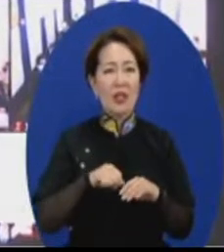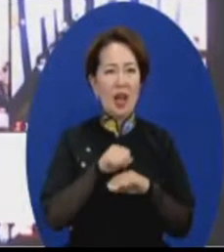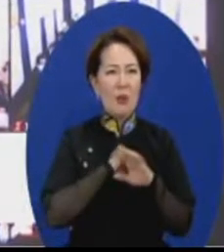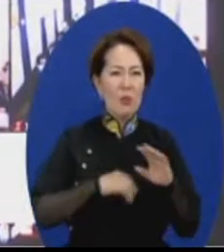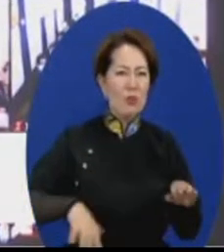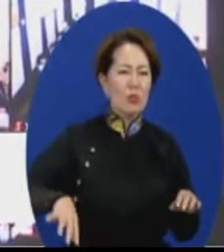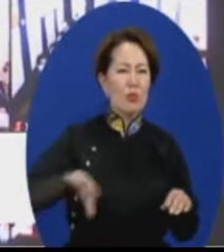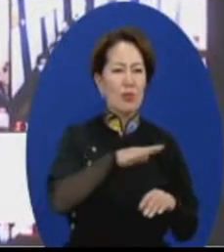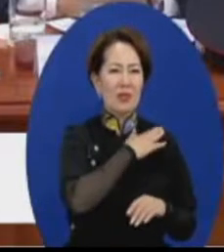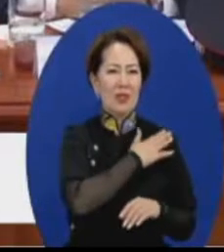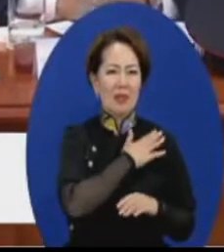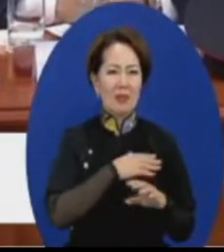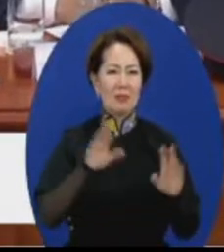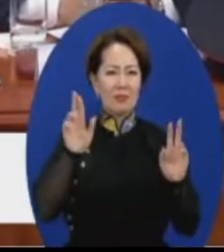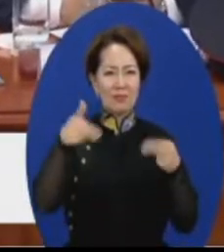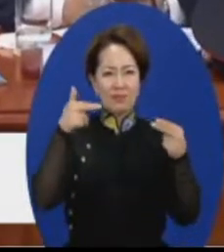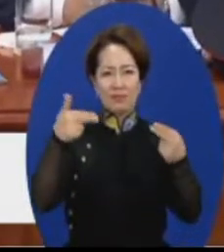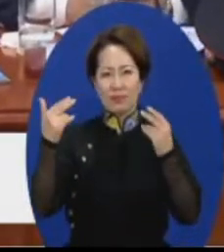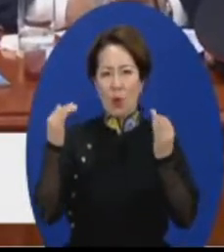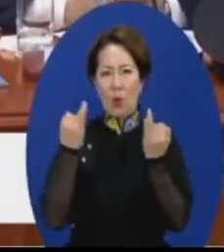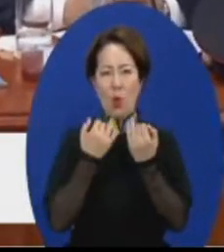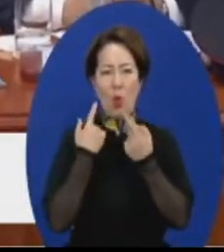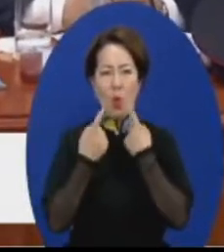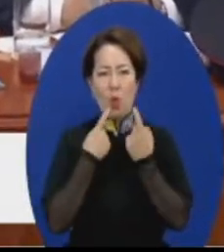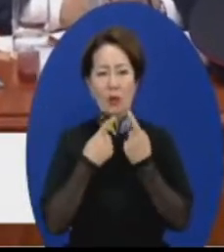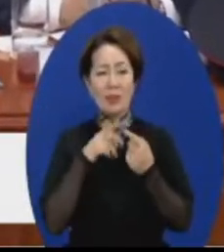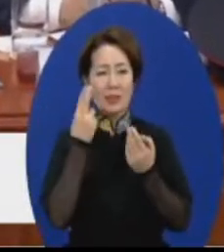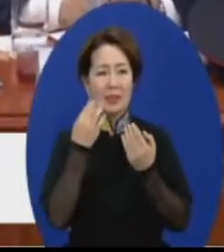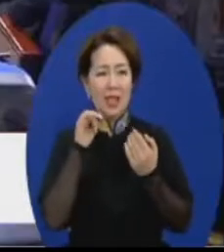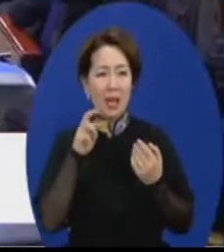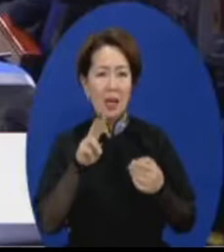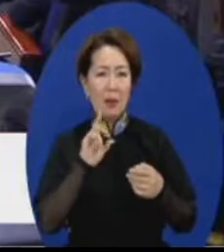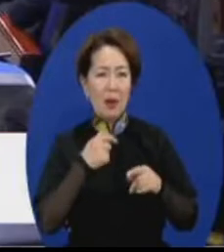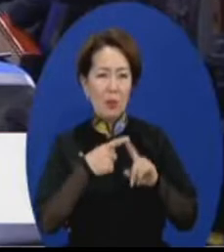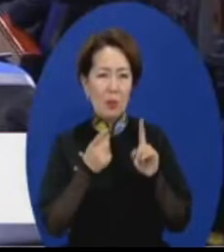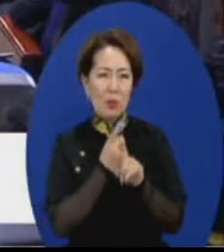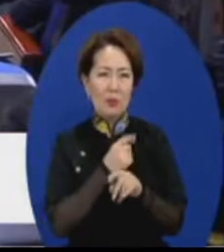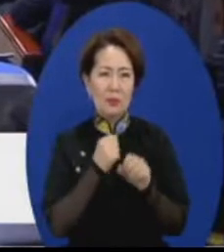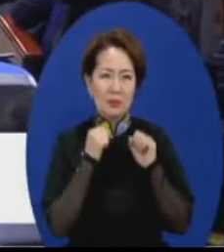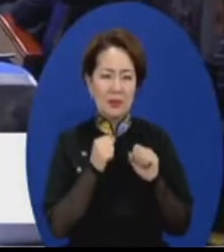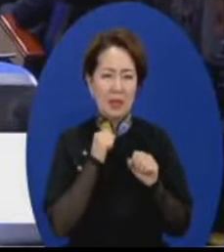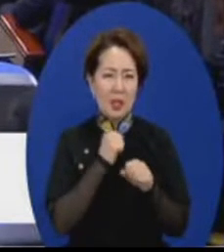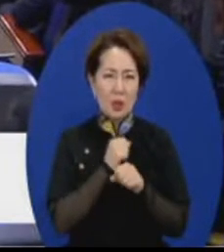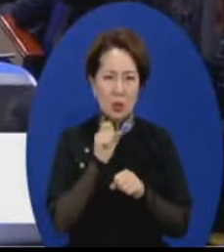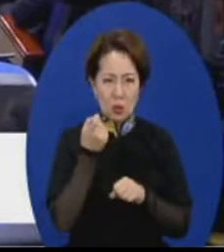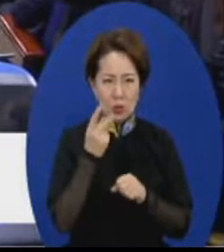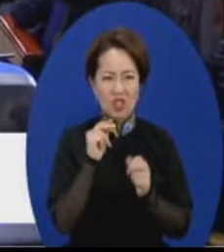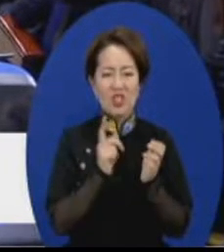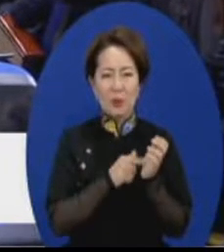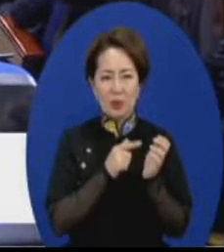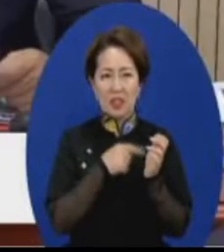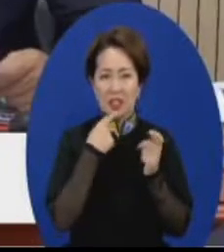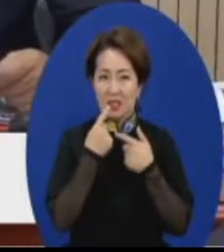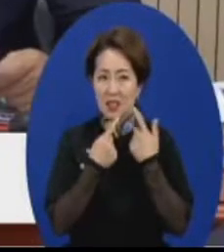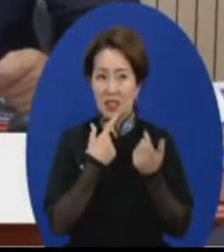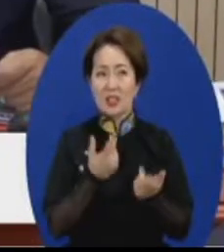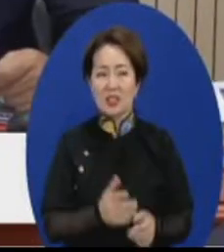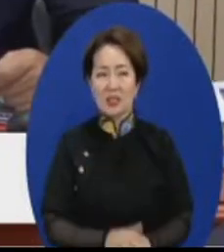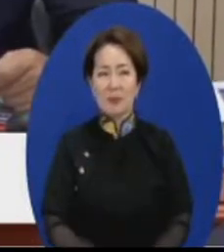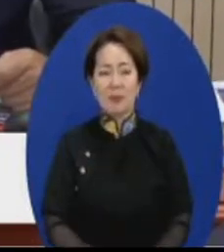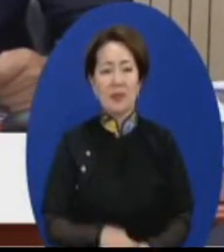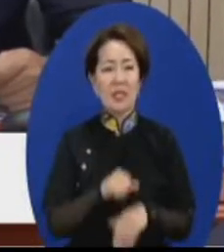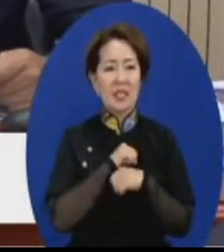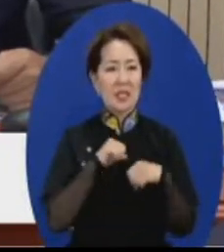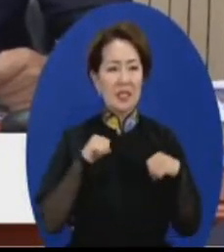бүрэлдэхүүнтэй захим уулзалт хийлээ. Энэ үеэрээ захим гэмтрэхтэй тэмцэх нэгжийг улам хүчтэй болгох шаардлагатайг онцолсон юм аа.